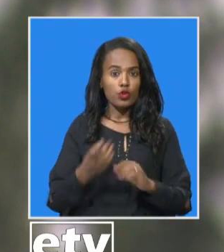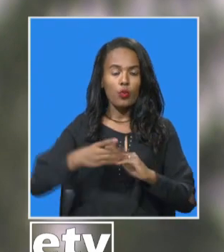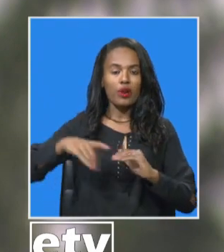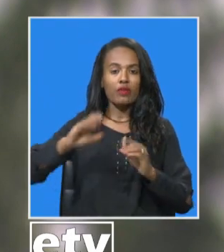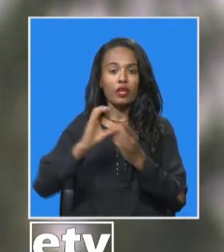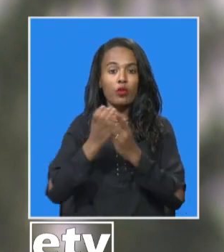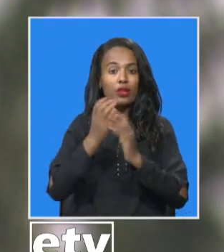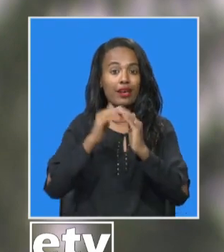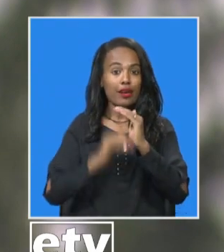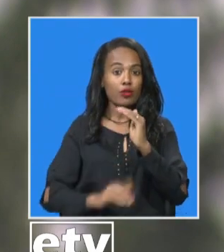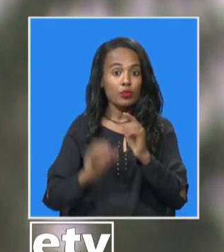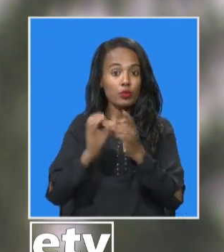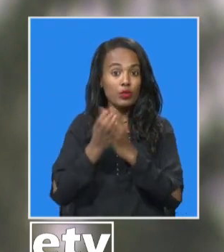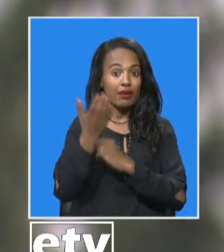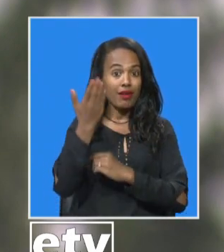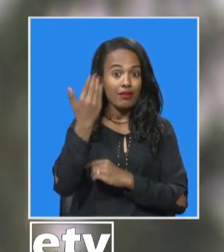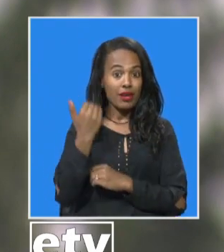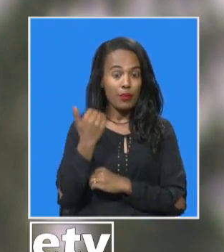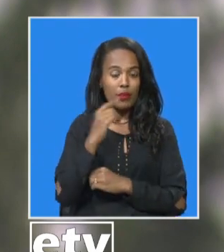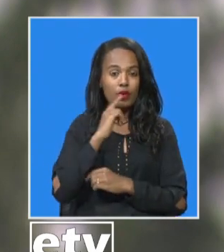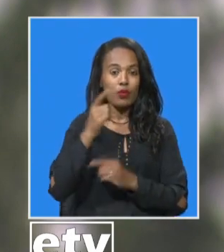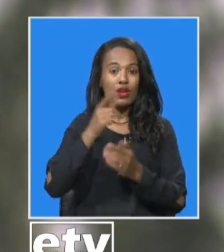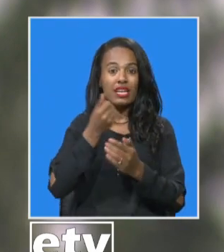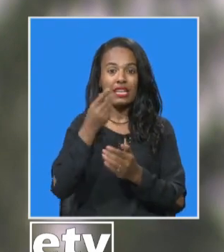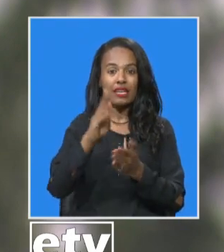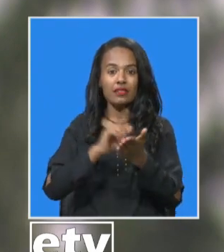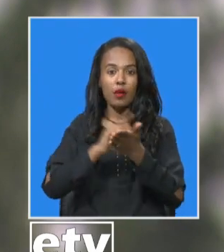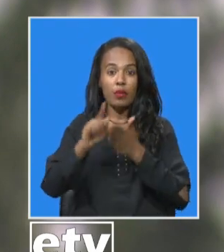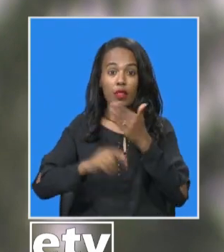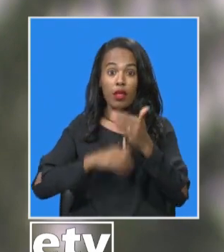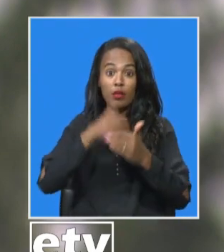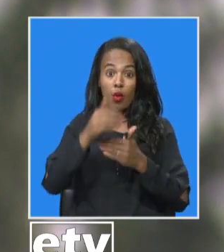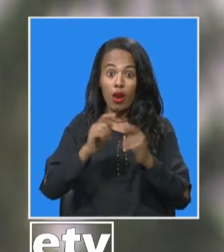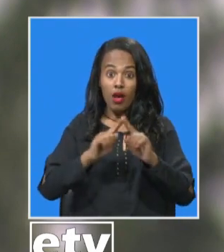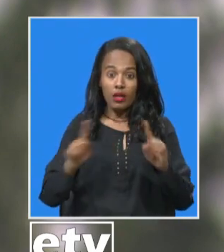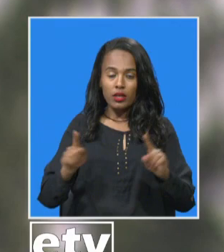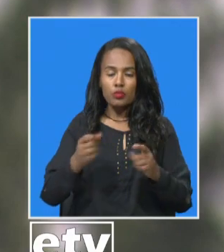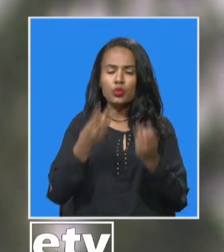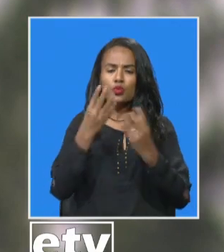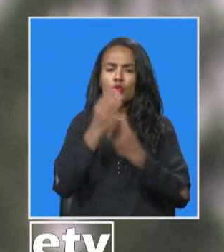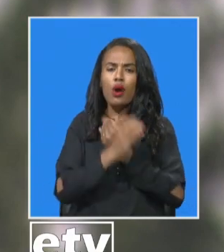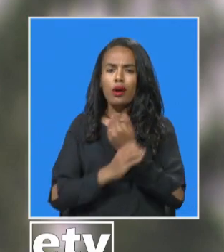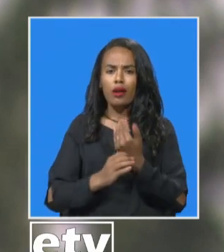በከፍተኛ ሁኔታ የቀነሱበት ሁኔታ እንደነበረ ነው። ከጥቂት ሳምንታት ወዲህ ግን ብዙ ሀገራት እንደ